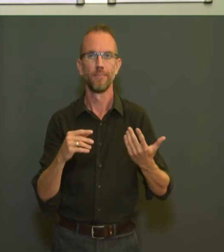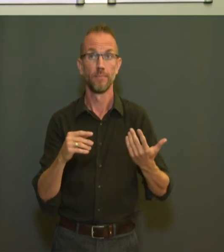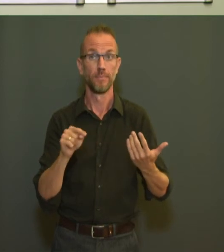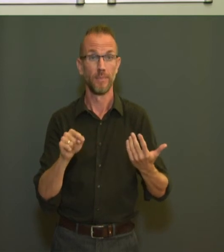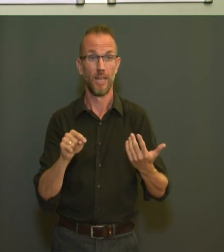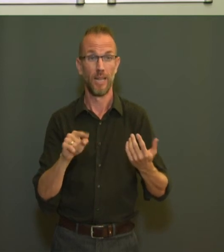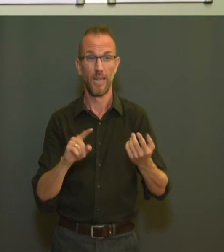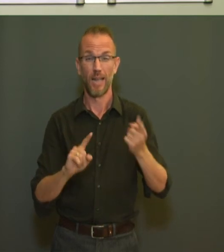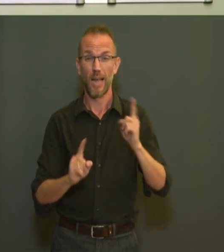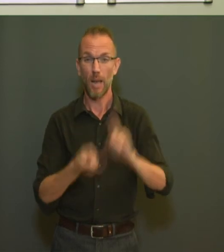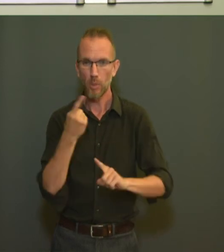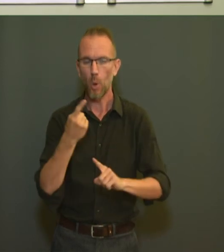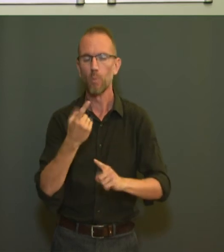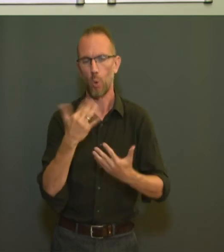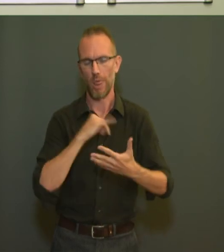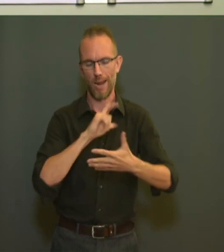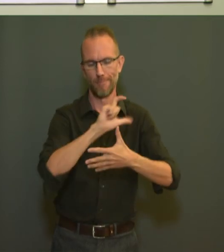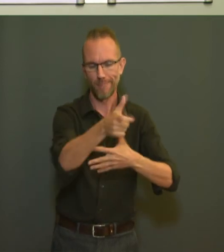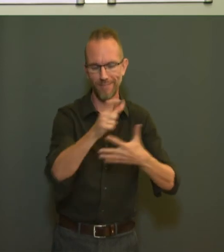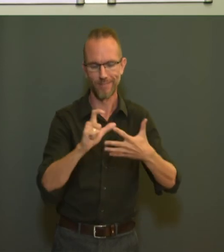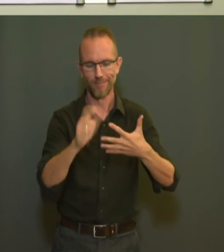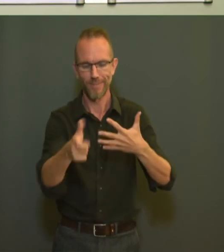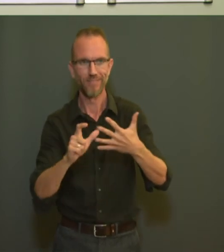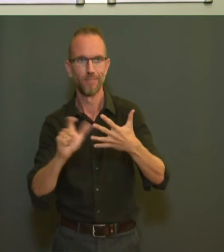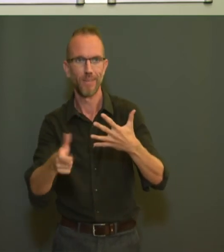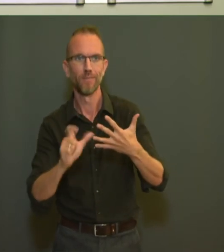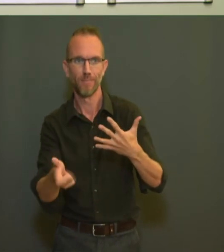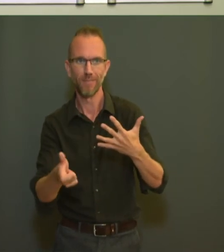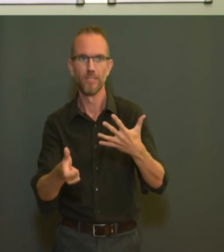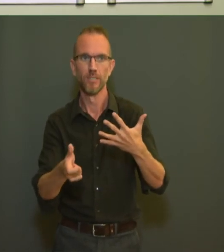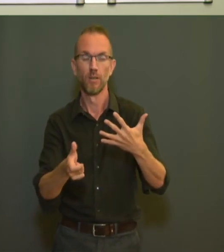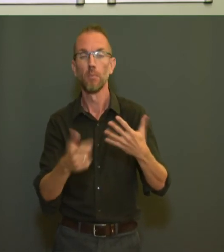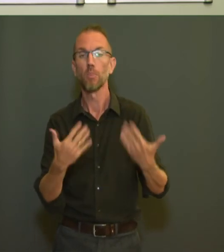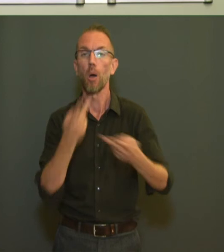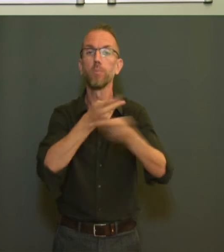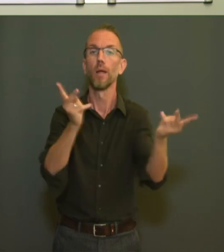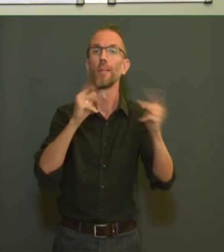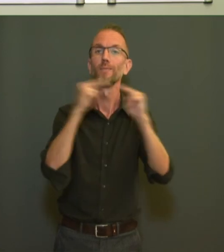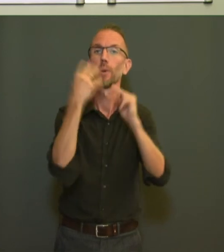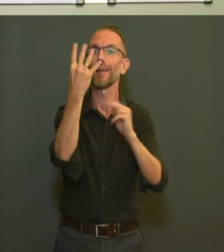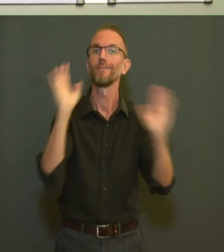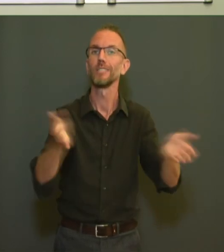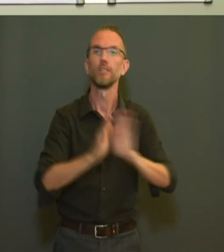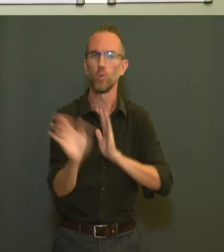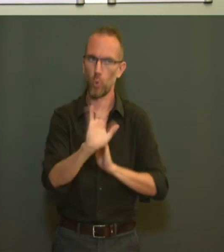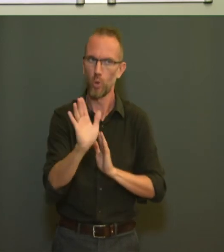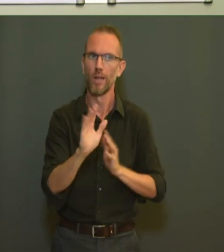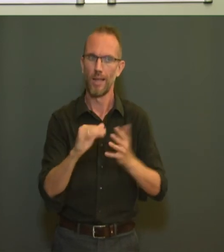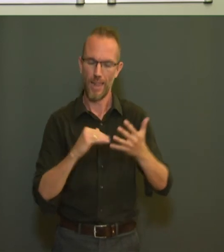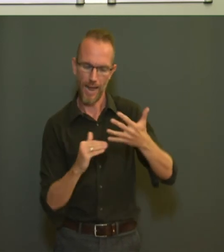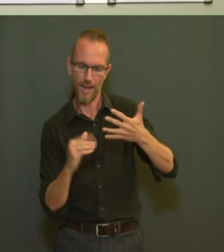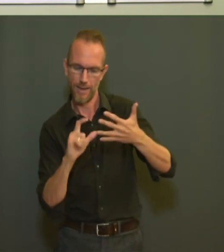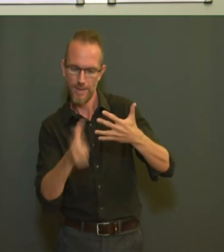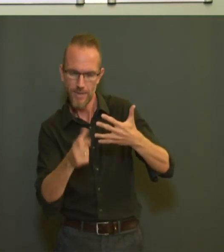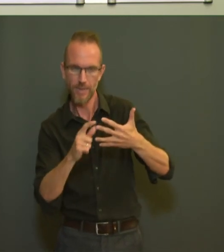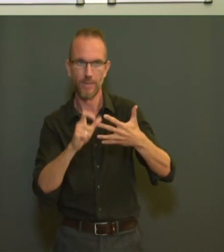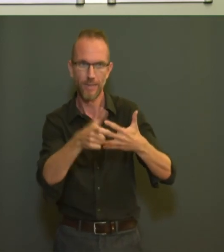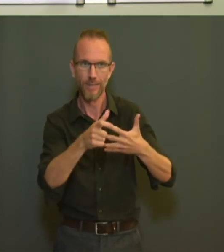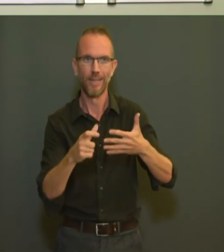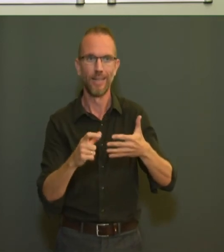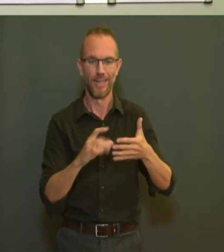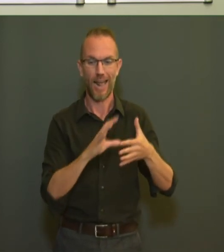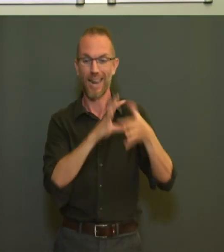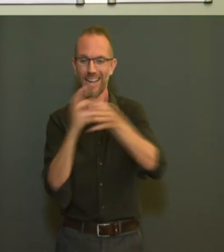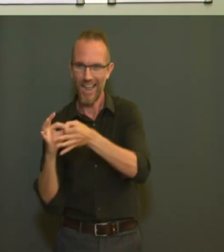n'est pas juste pour déclarer qu'on a une alarme, mais cela donc doit conduire en fonction du type d'alarme à des actions